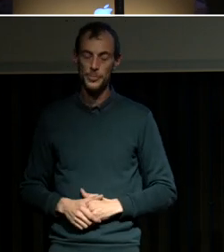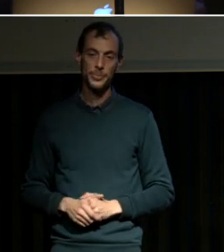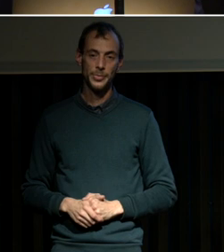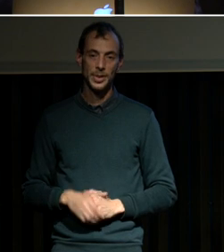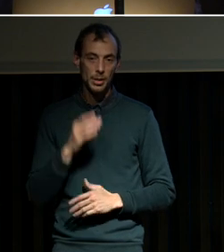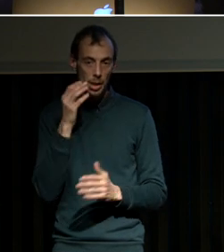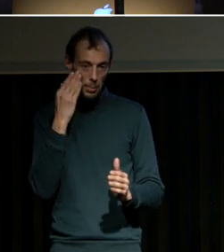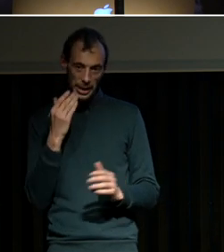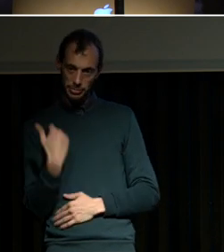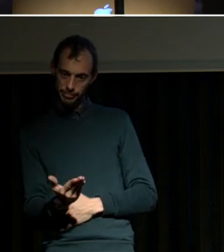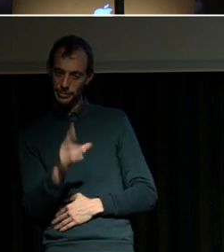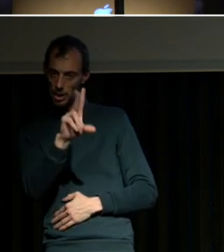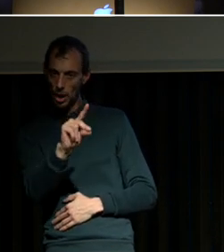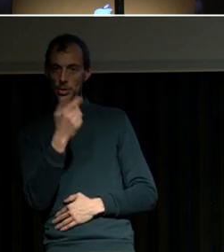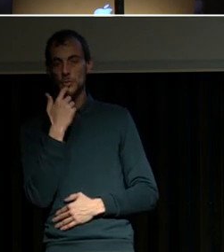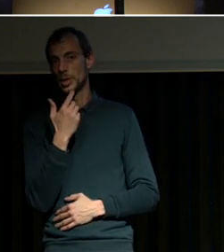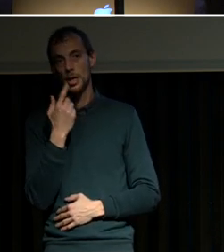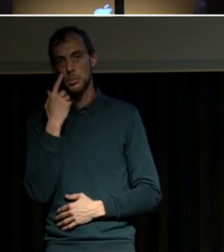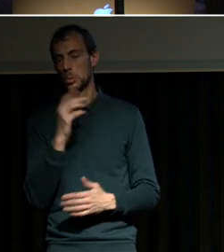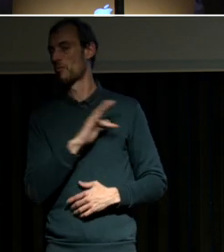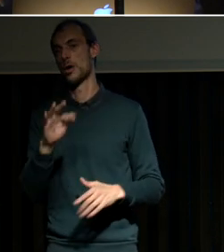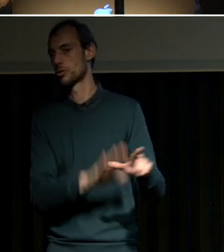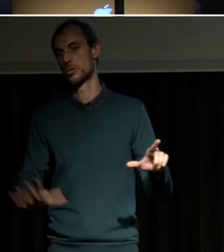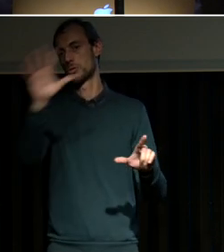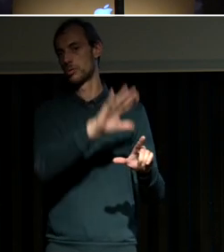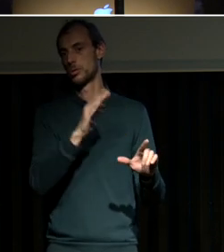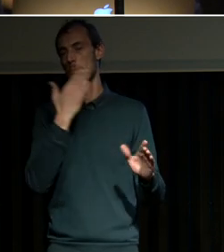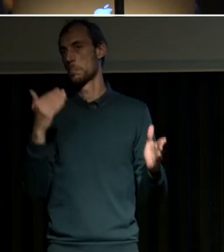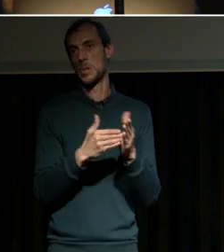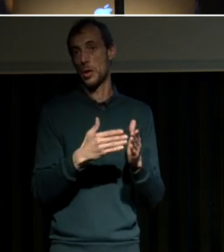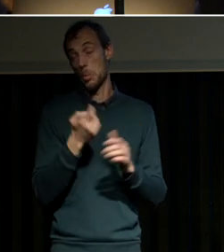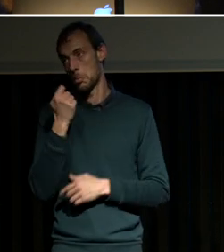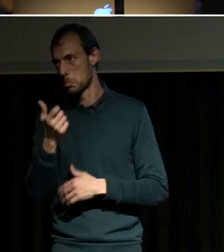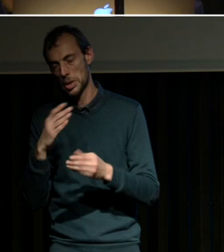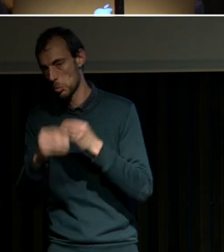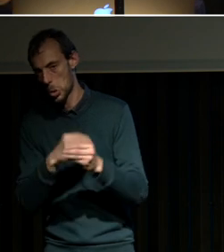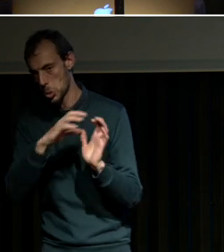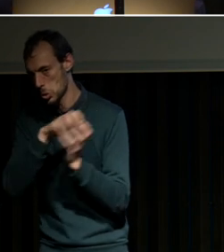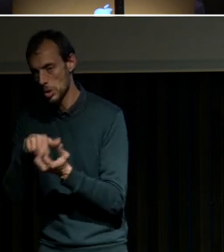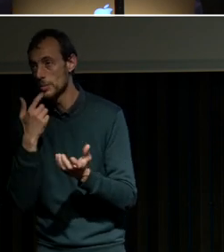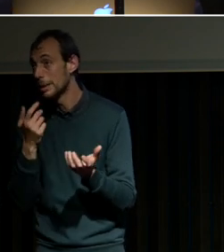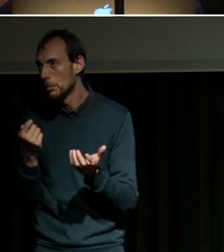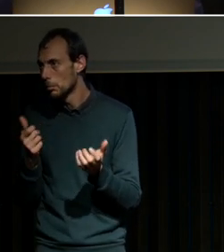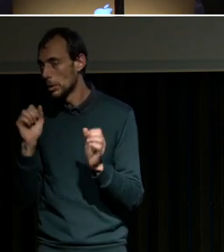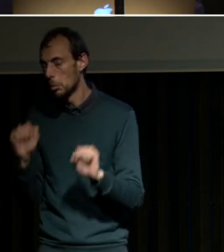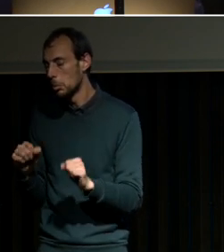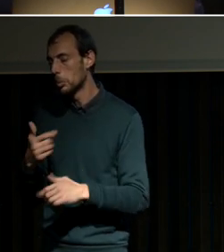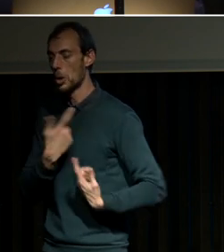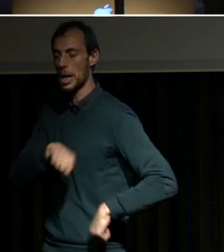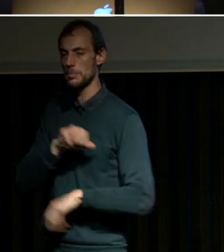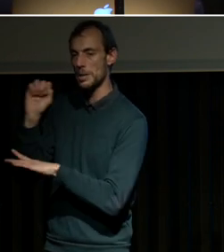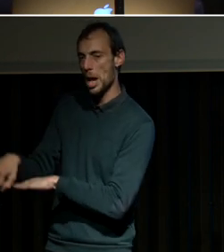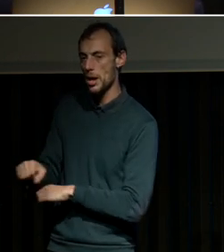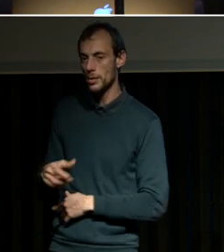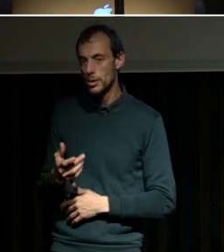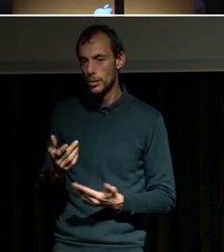les meilleurs chiffres qu'on peut trouver au niveau mondial, presque aussi bons que ceux de l'Espagne, mais il faut avoir des ambitions, parce